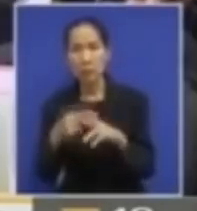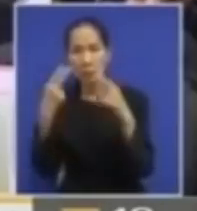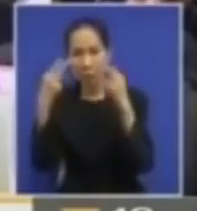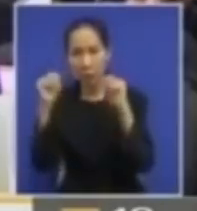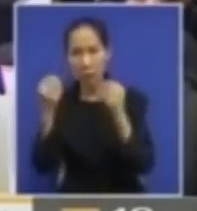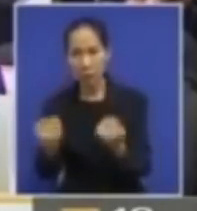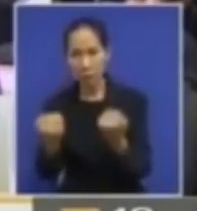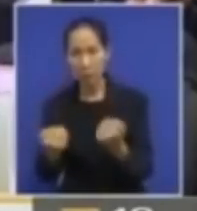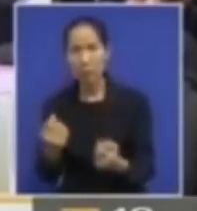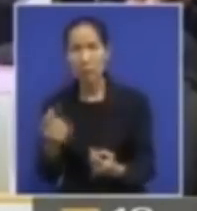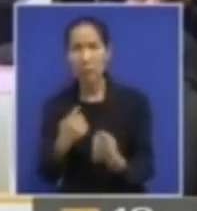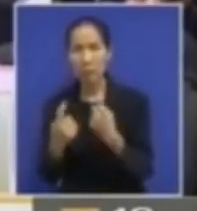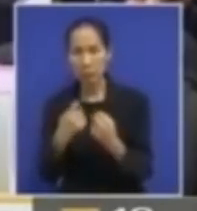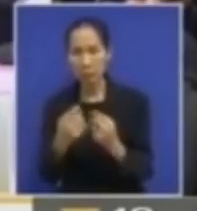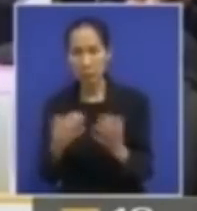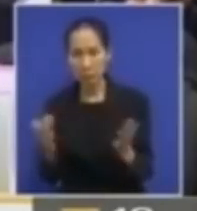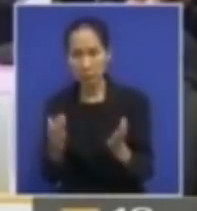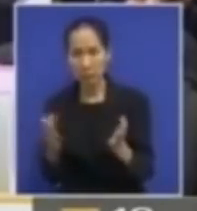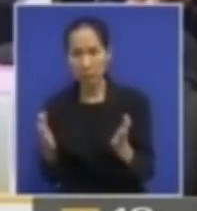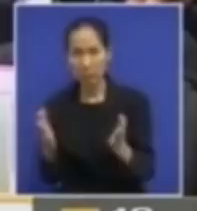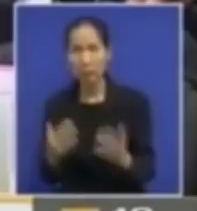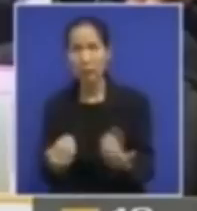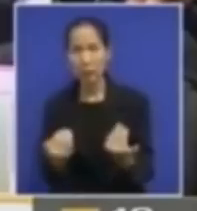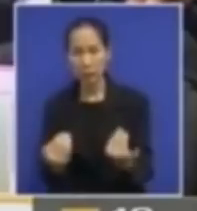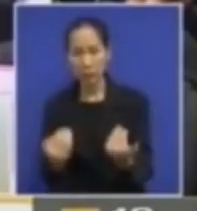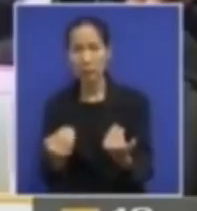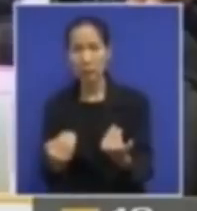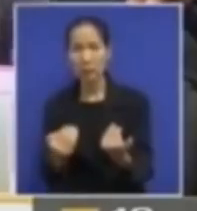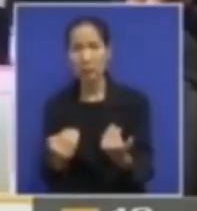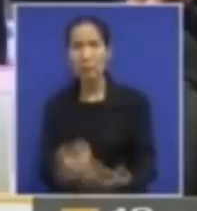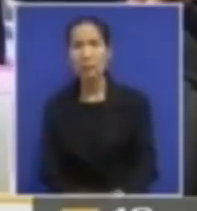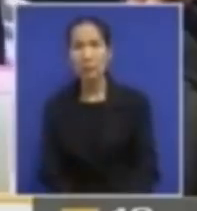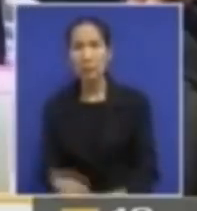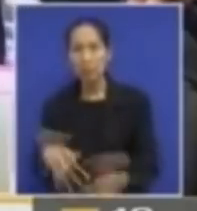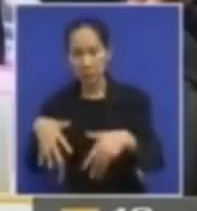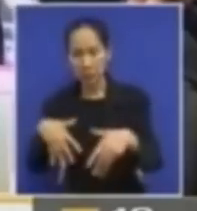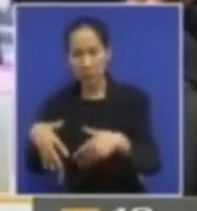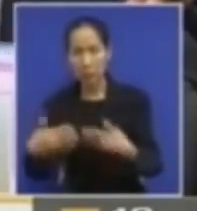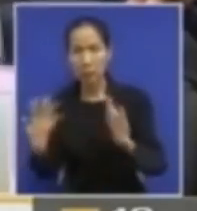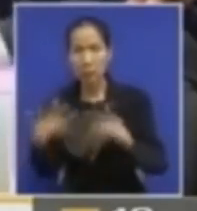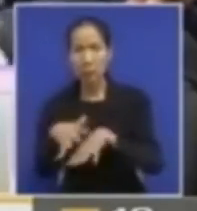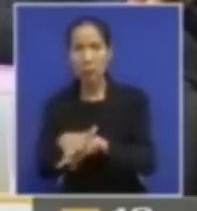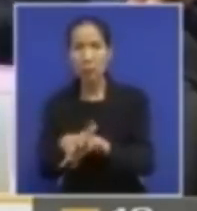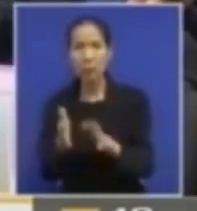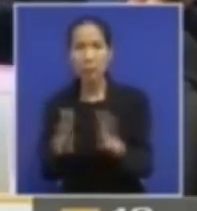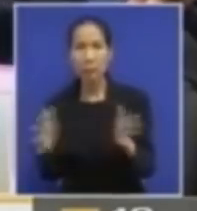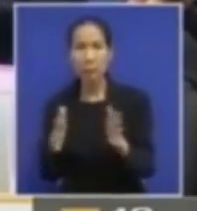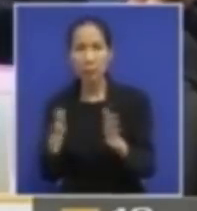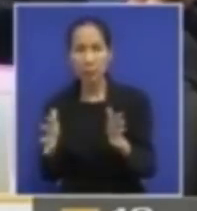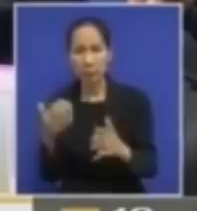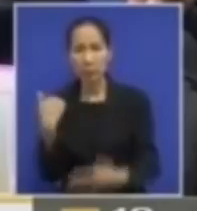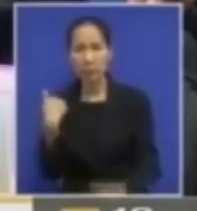ที่ในยุคนี้พี่น้องประชาชนมีส่วนร่วมเยอะท่านประธานเพราะฉะนั้นสิ่งที่เราตั